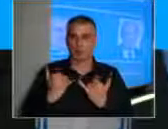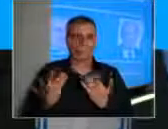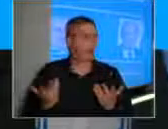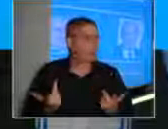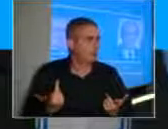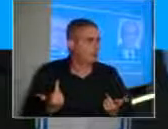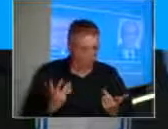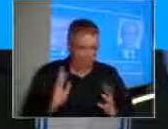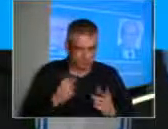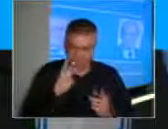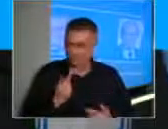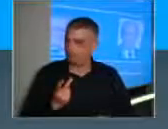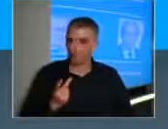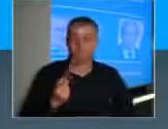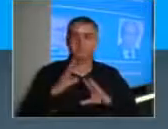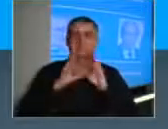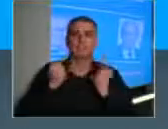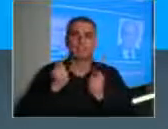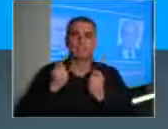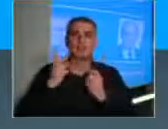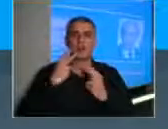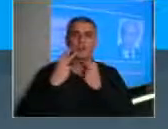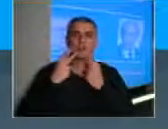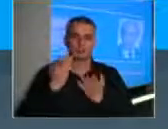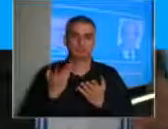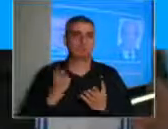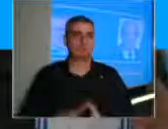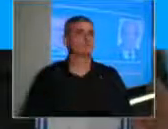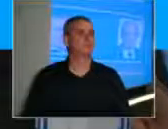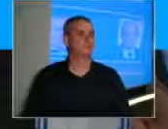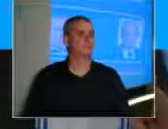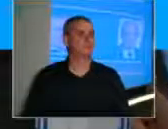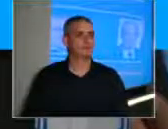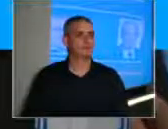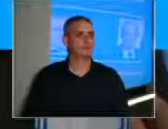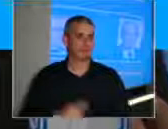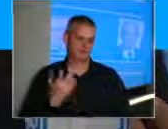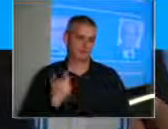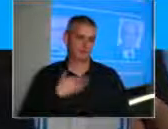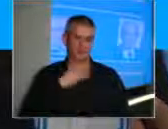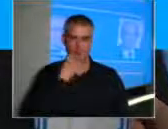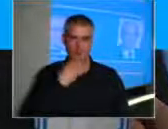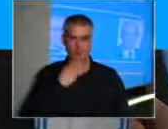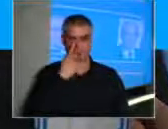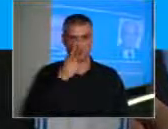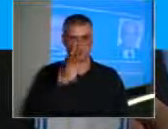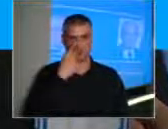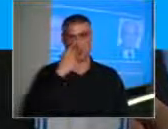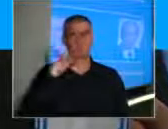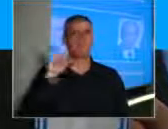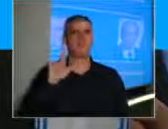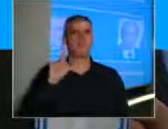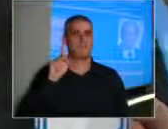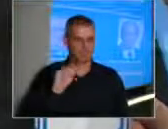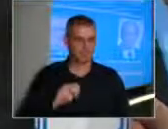למה? אפשר כבר לראות. לא, זמן סיכום קמפיינים הוא לפי התוצאות. לא, אתה יודע למה, כי רציתי לשאול אותך, אני כל הזמן, אני רואה אותך, אני רואה את יריב